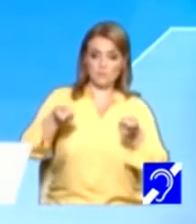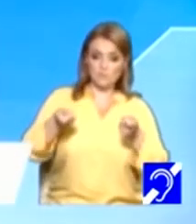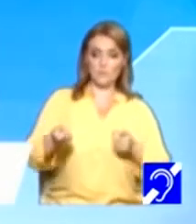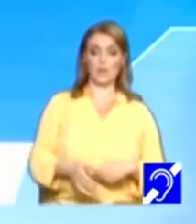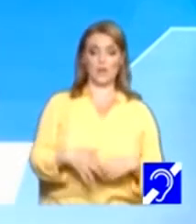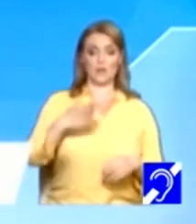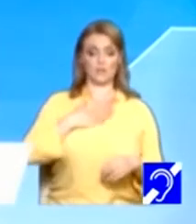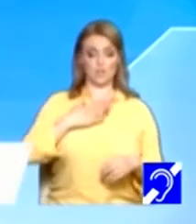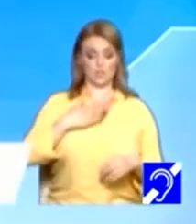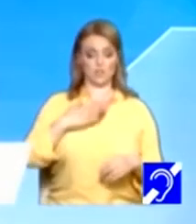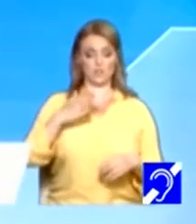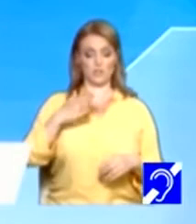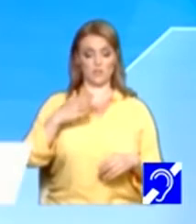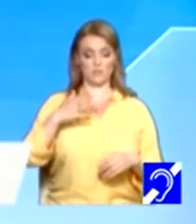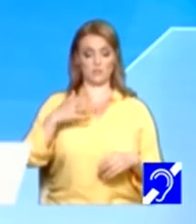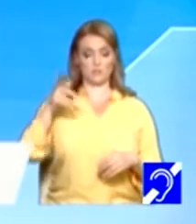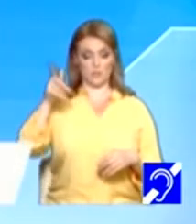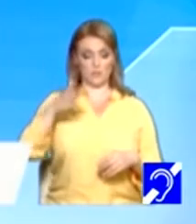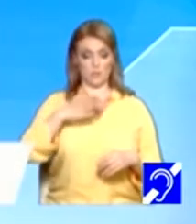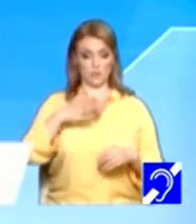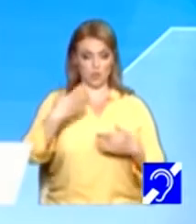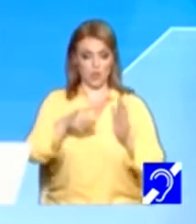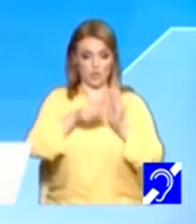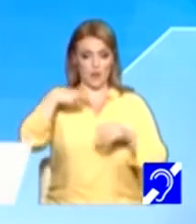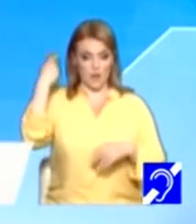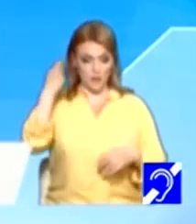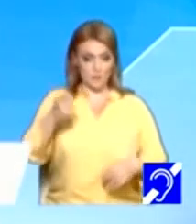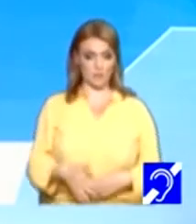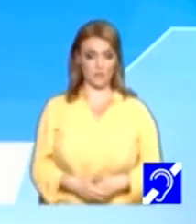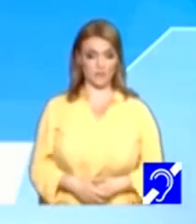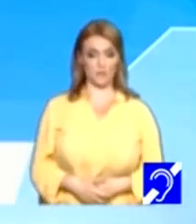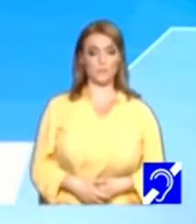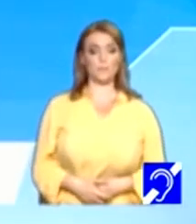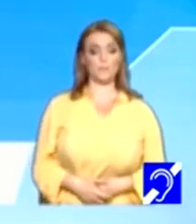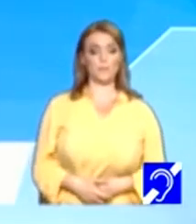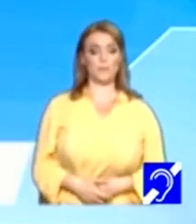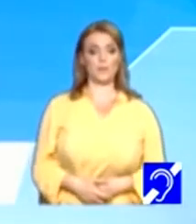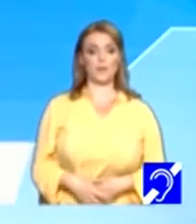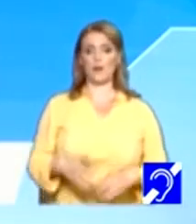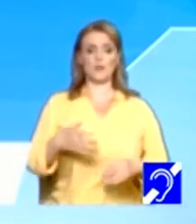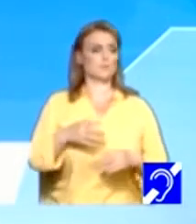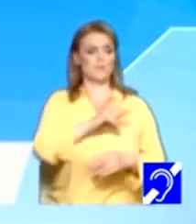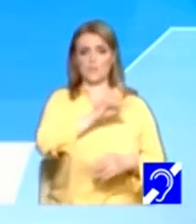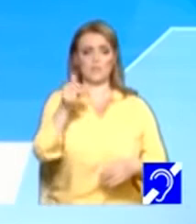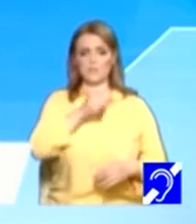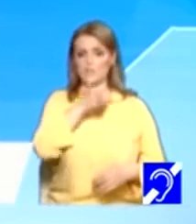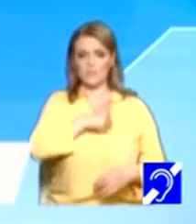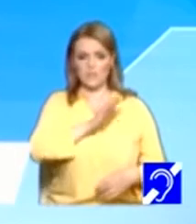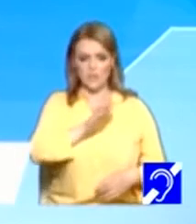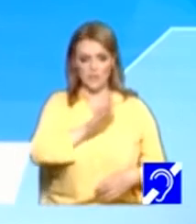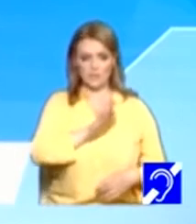guvernare în raionul Orhei și oferta noastră este foarte concretă în acest sens. Nu este secret pentru nimeni, iubim sau